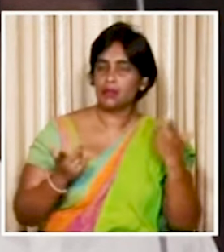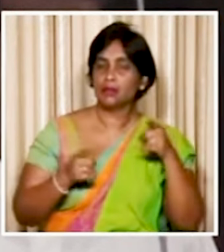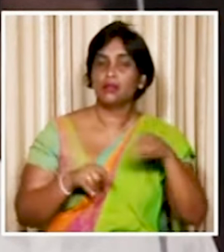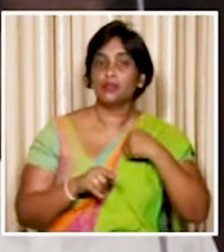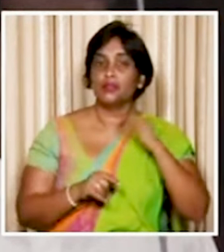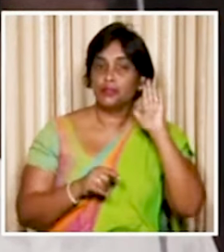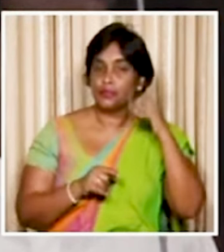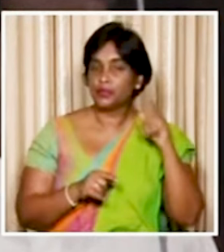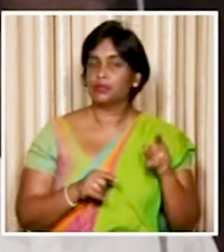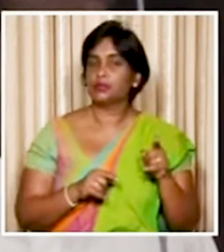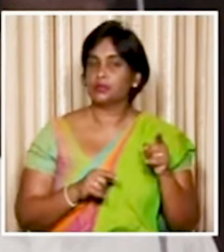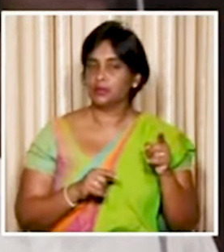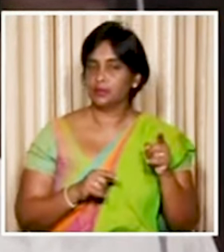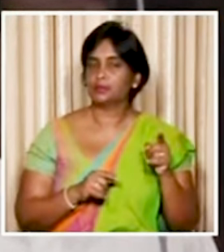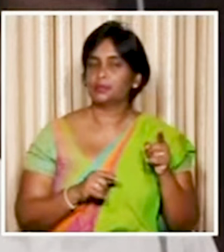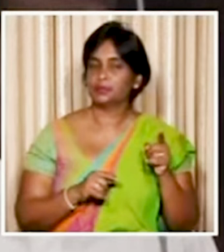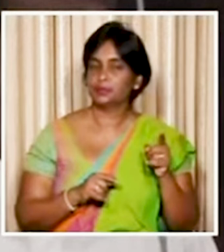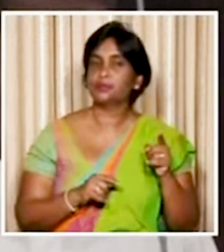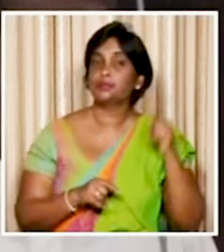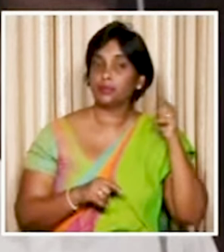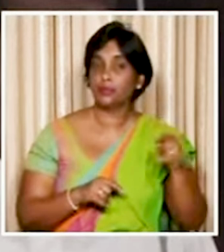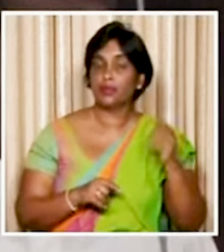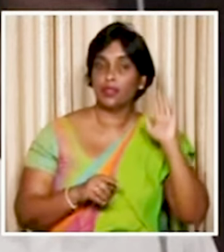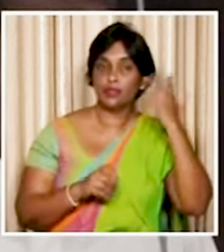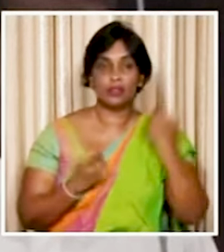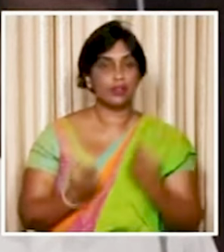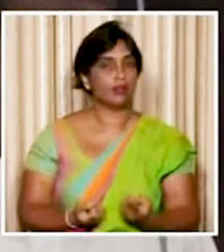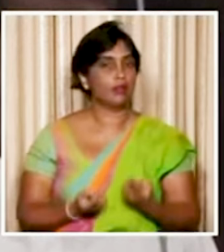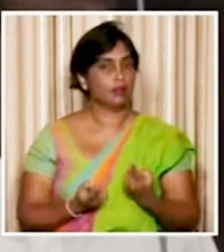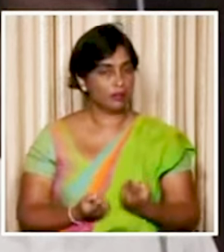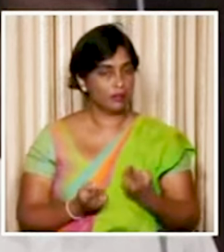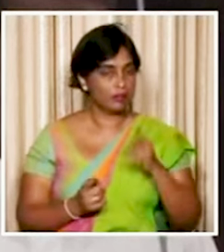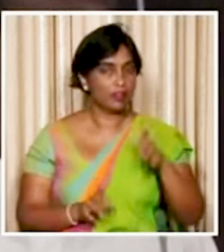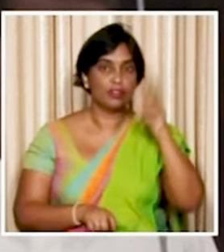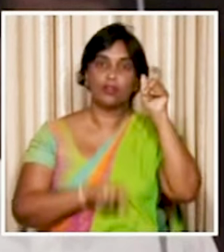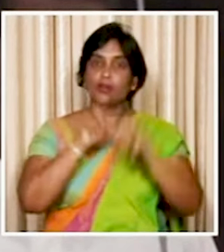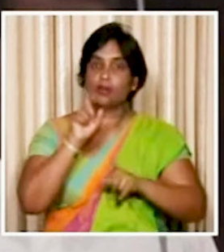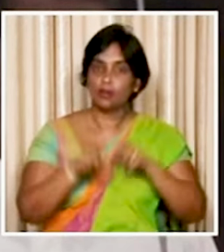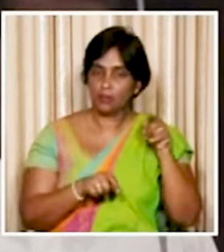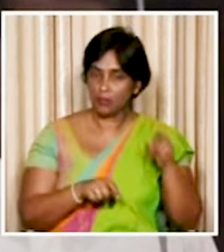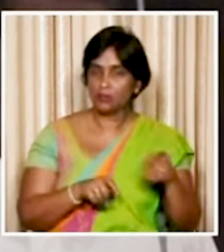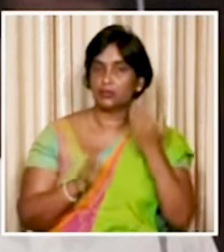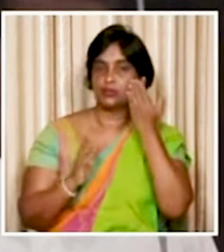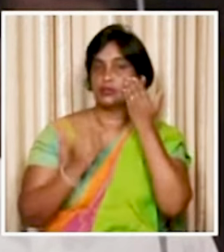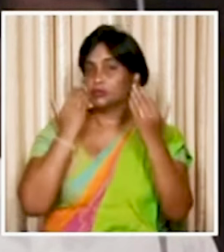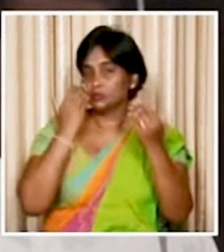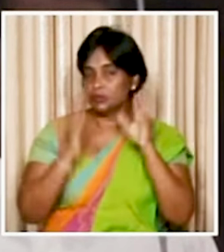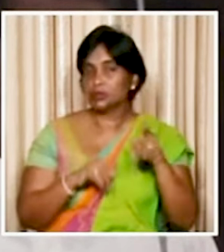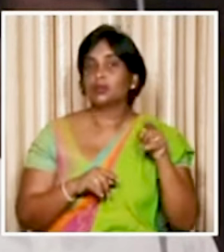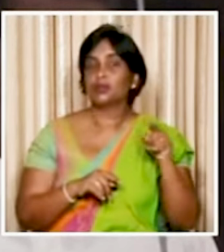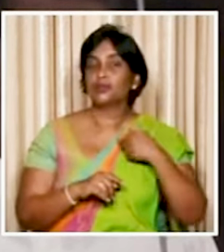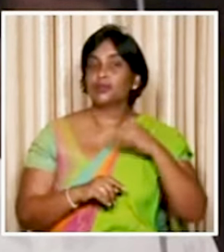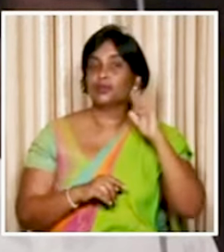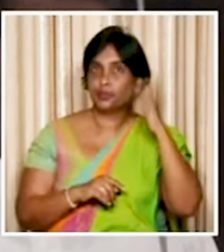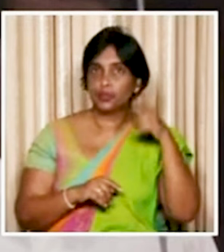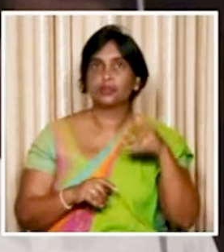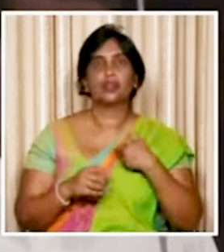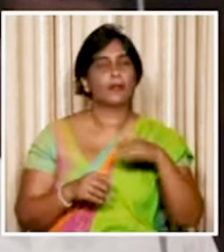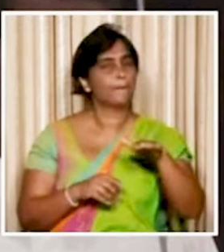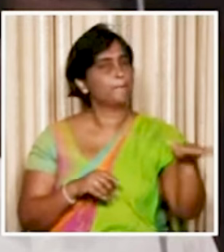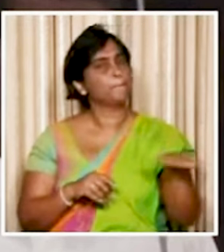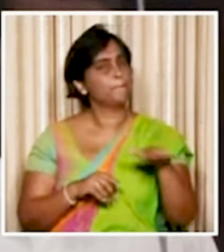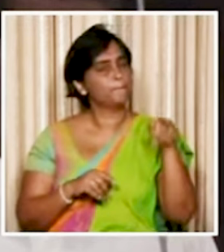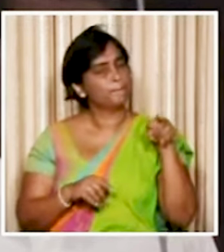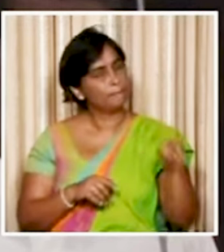விசேட தேவையுடையவர்கள், சிறுநீரகம் பாதிக்கப்பட்டவர்கள், அங்கங்களை இழந்தவர்கள் குறிய மருத்துவ